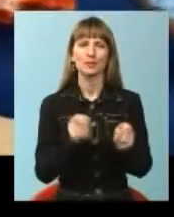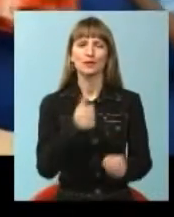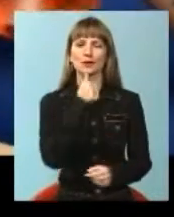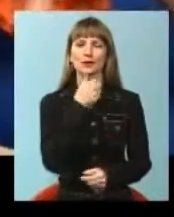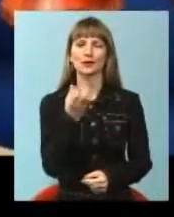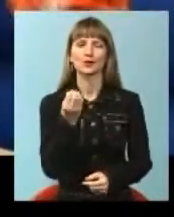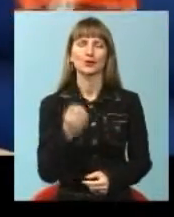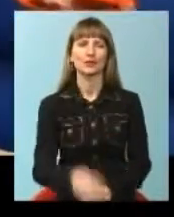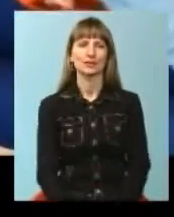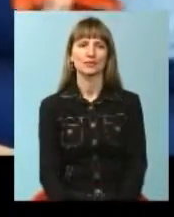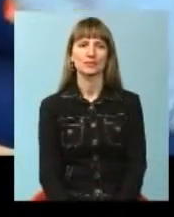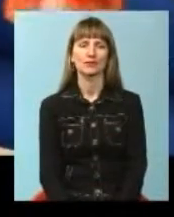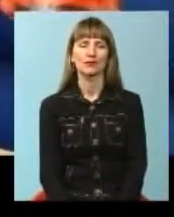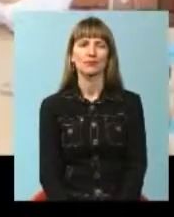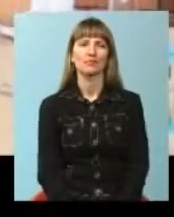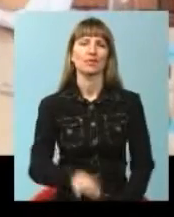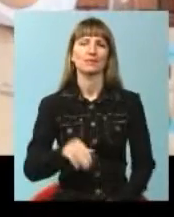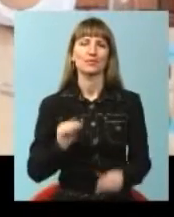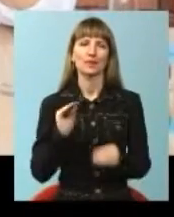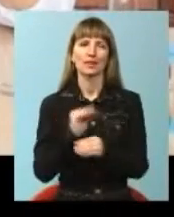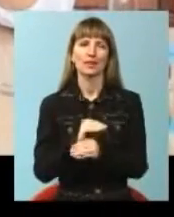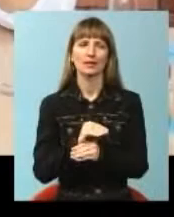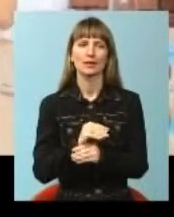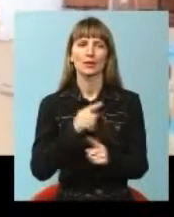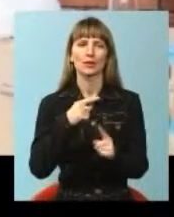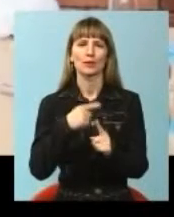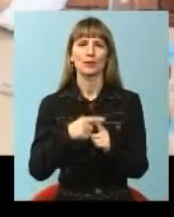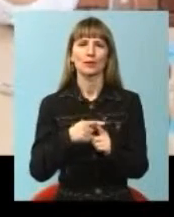ще, він додає плюс